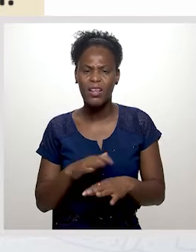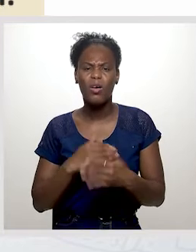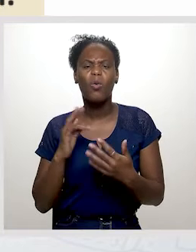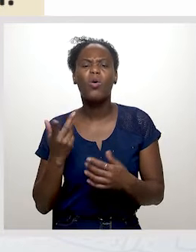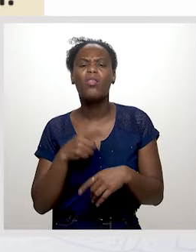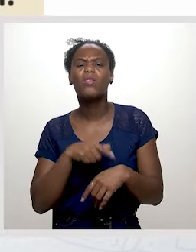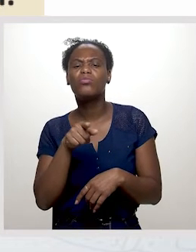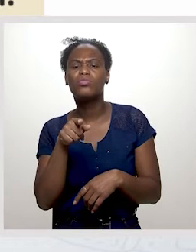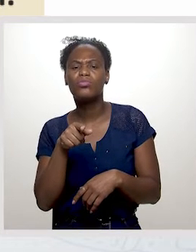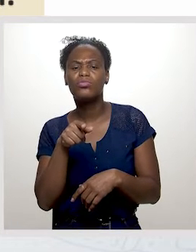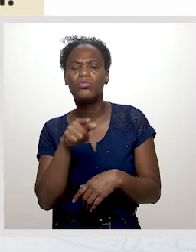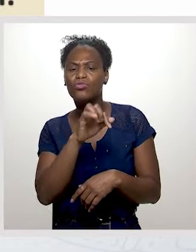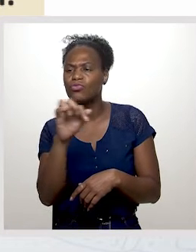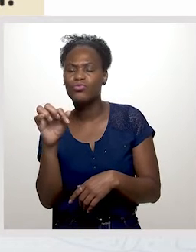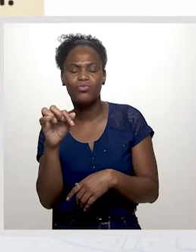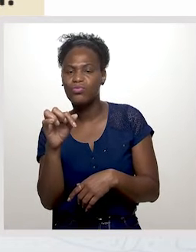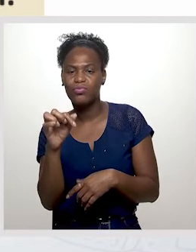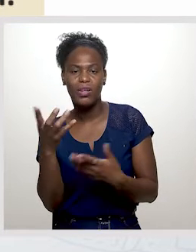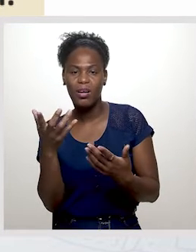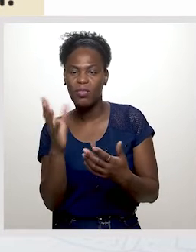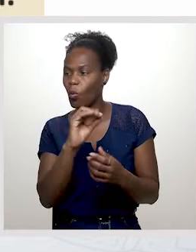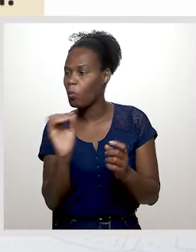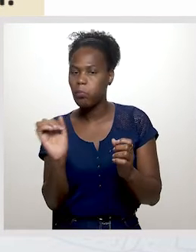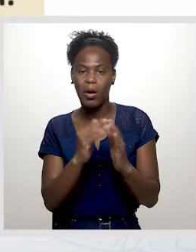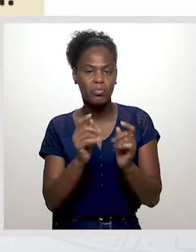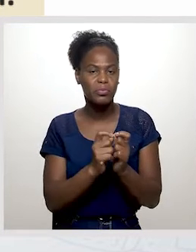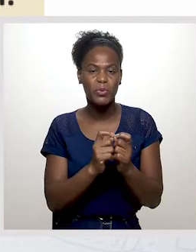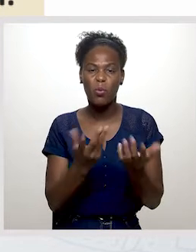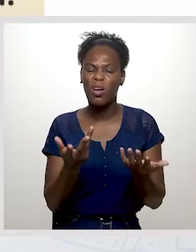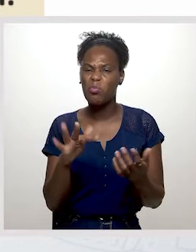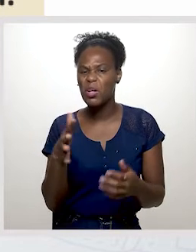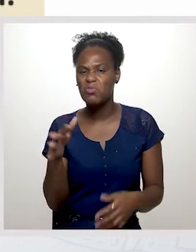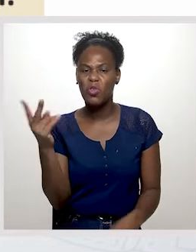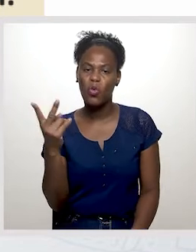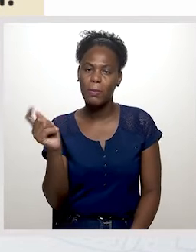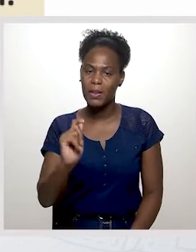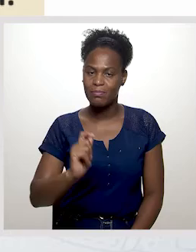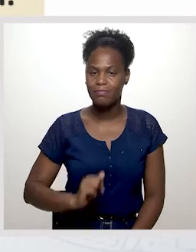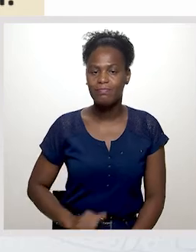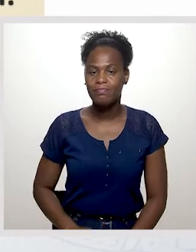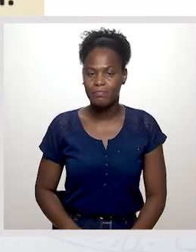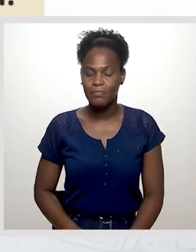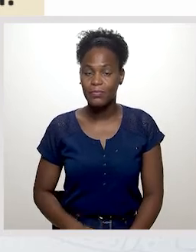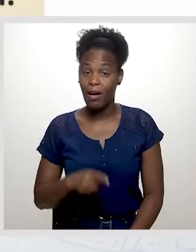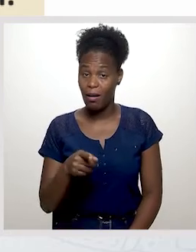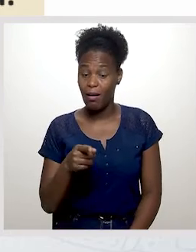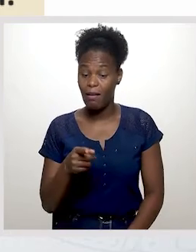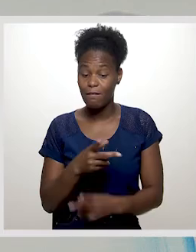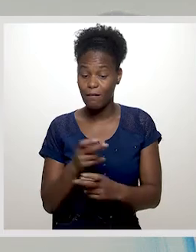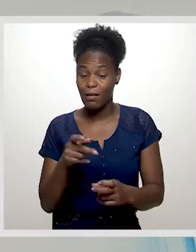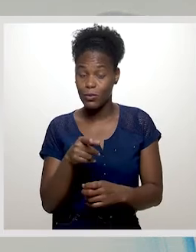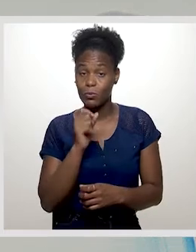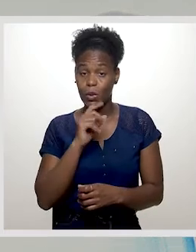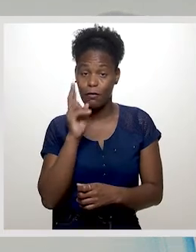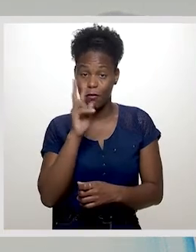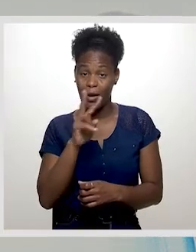ça fait combien de temps que vous n'êtes plus voisins? Ça fait environ 2 mois. Ici, tu